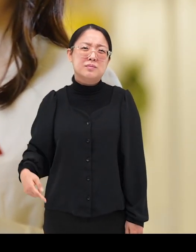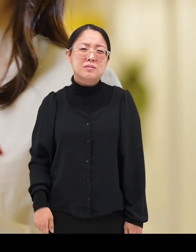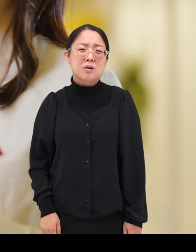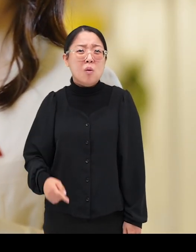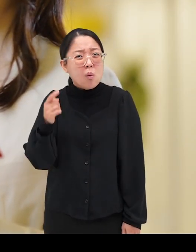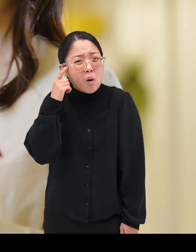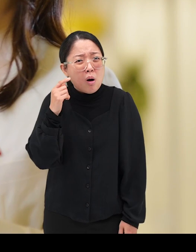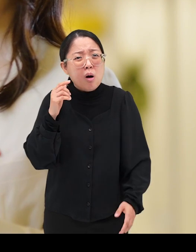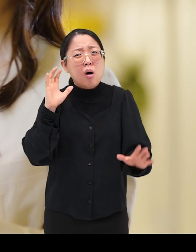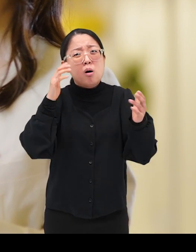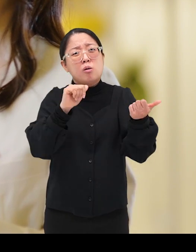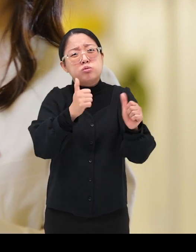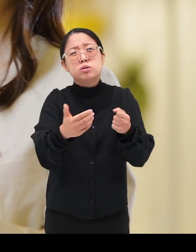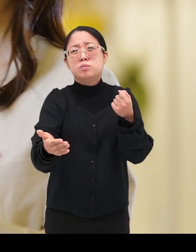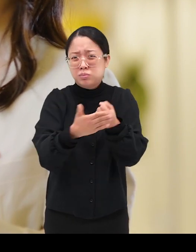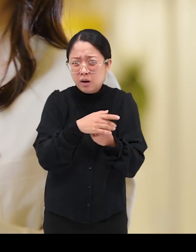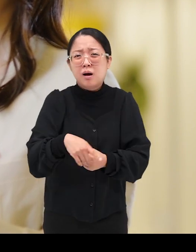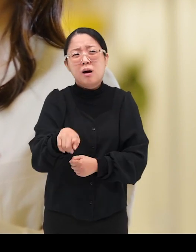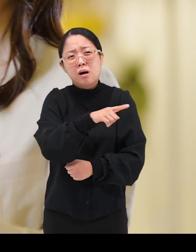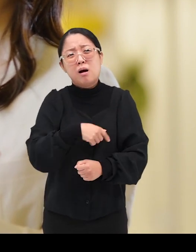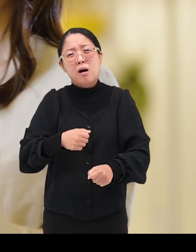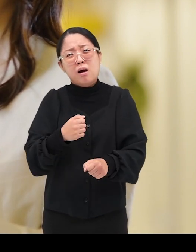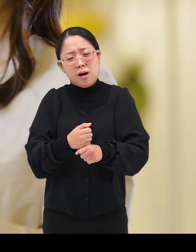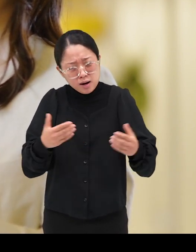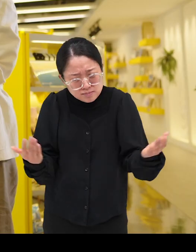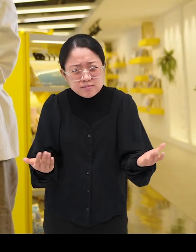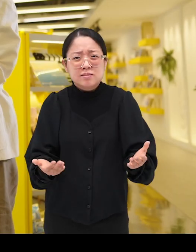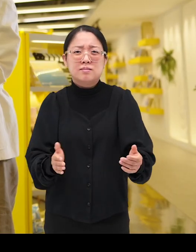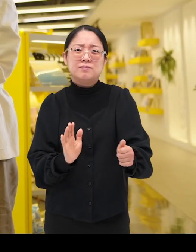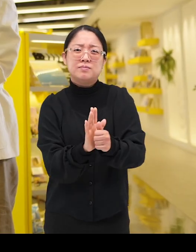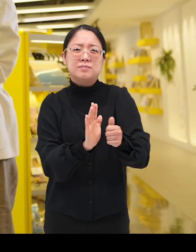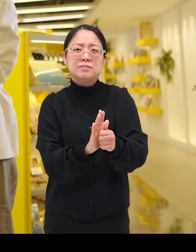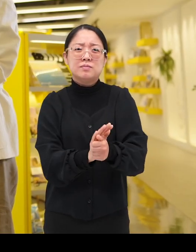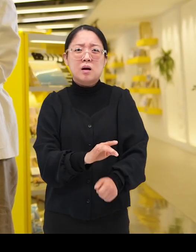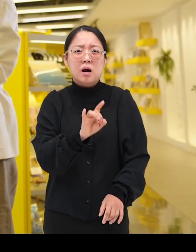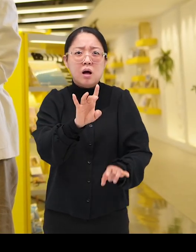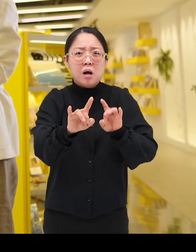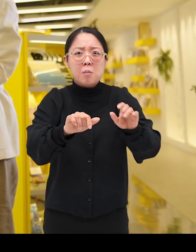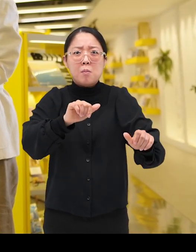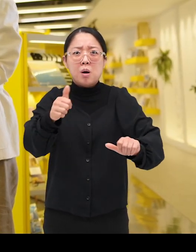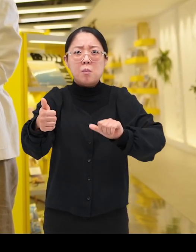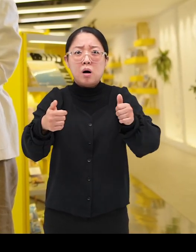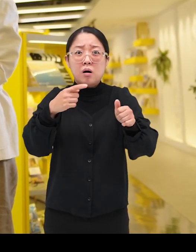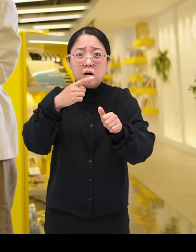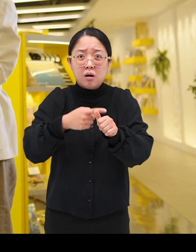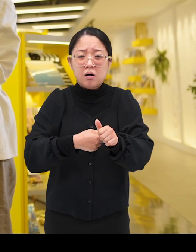아니에요. 죽은 아이들이 한 일이야. 아이